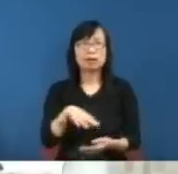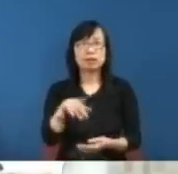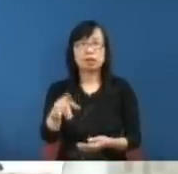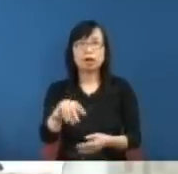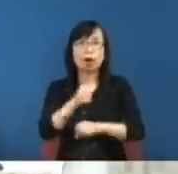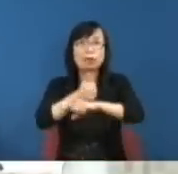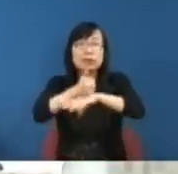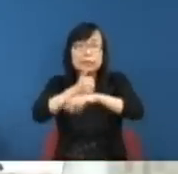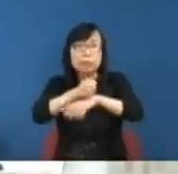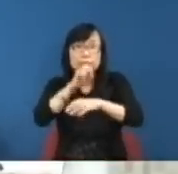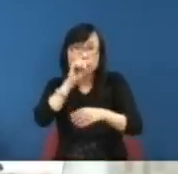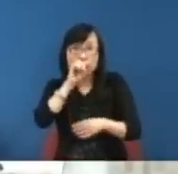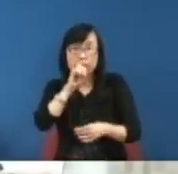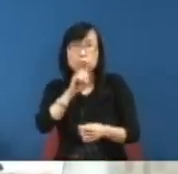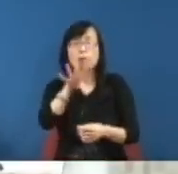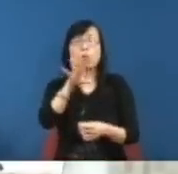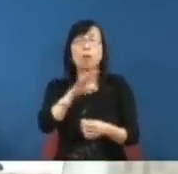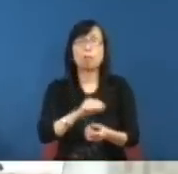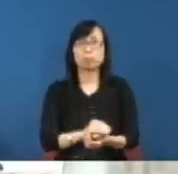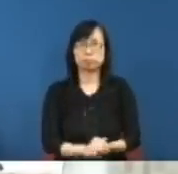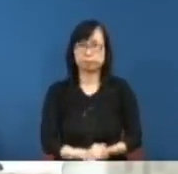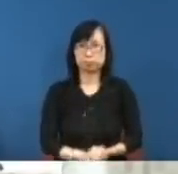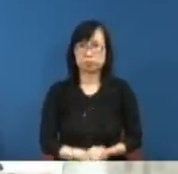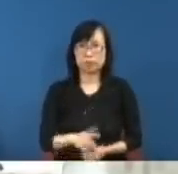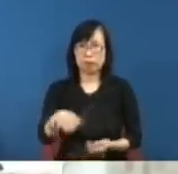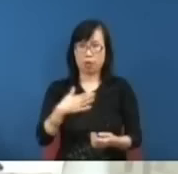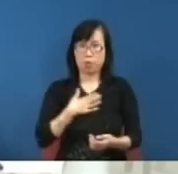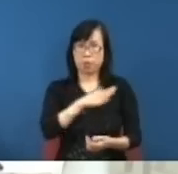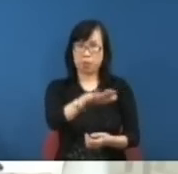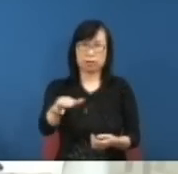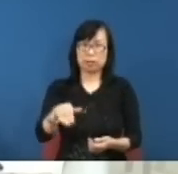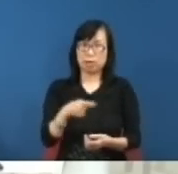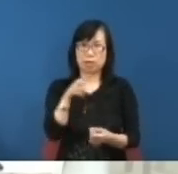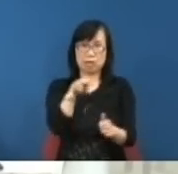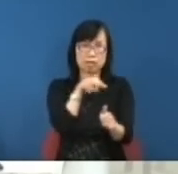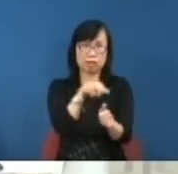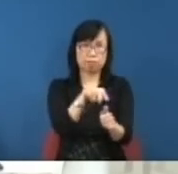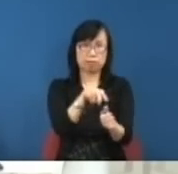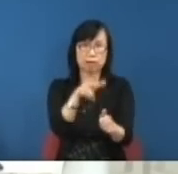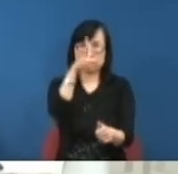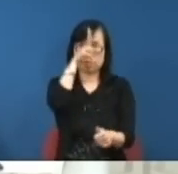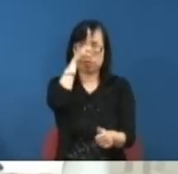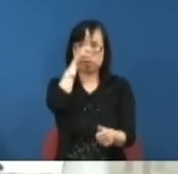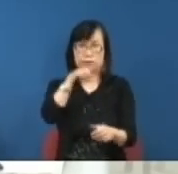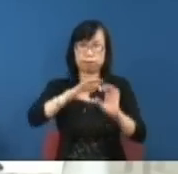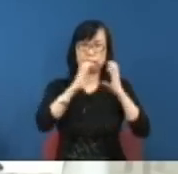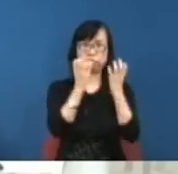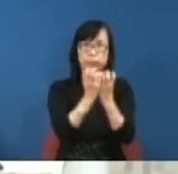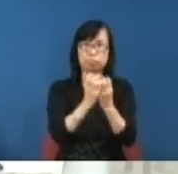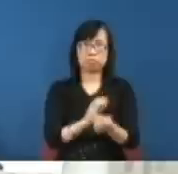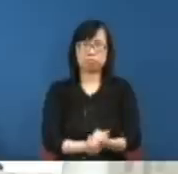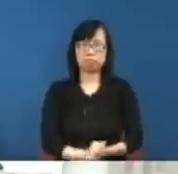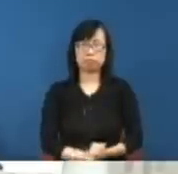基本法都說是我們是唯一一個監察政府的組織，三權分